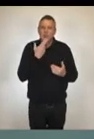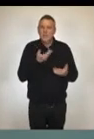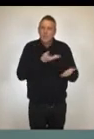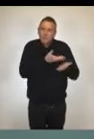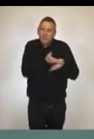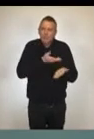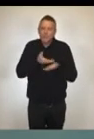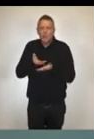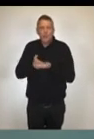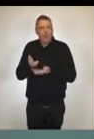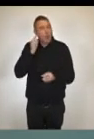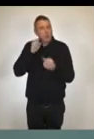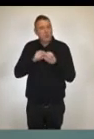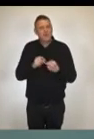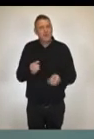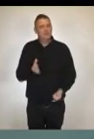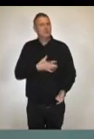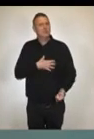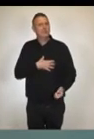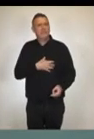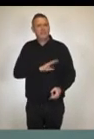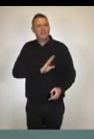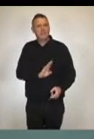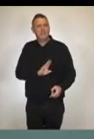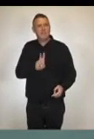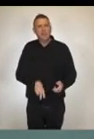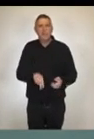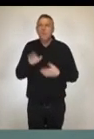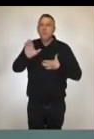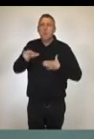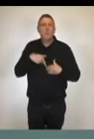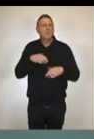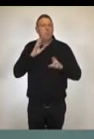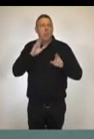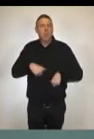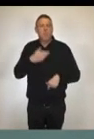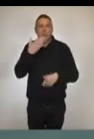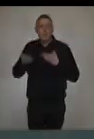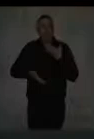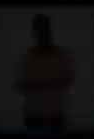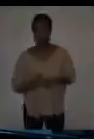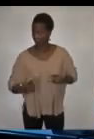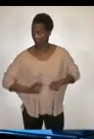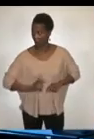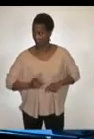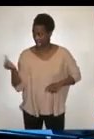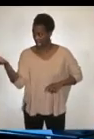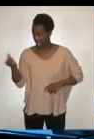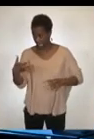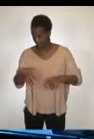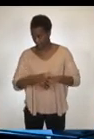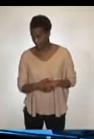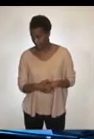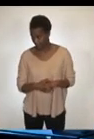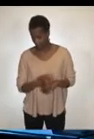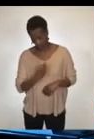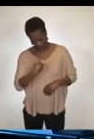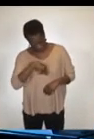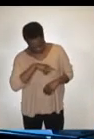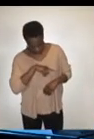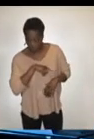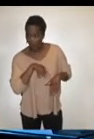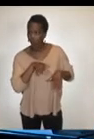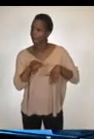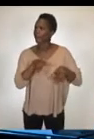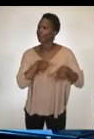est la sincérité plutôt que les promesses intenables. Notre ambition est de faire vraiment, pas de faire semblant. Nous travaillons avec une autre méthode